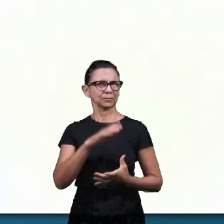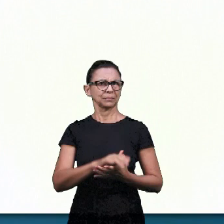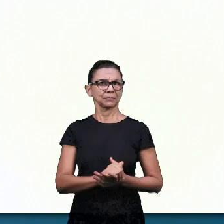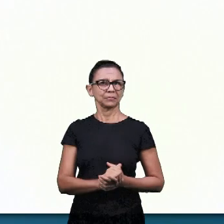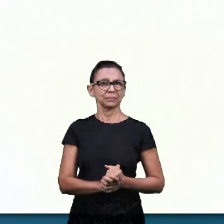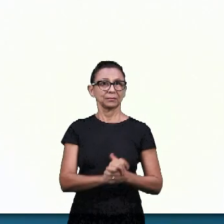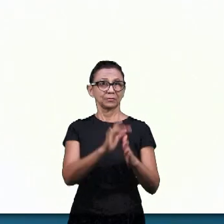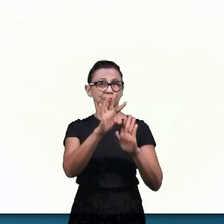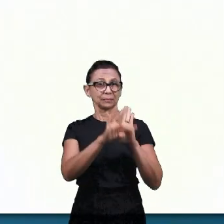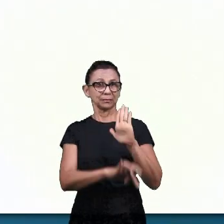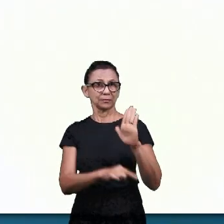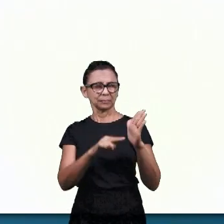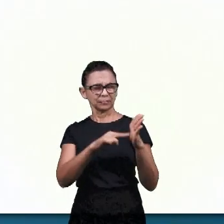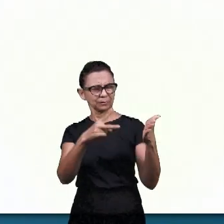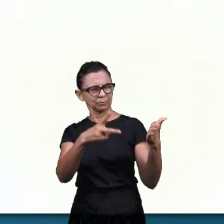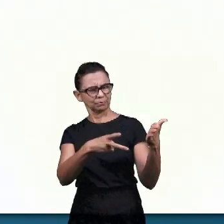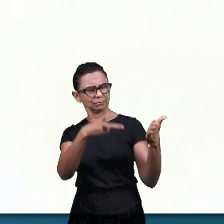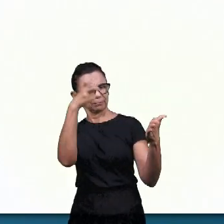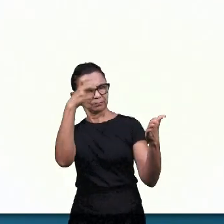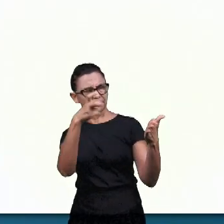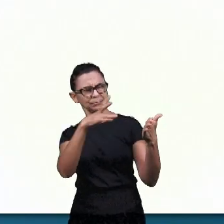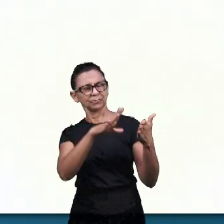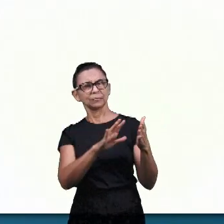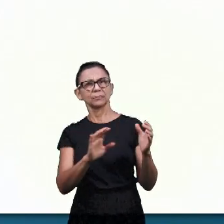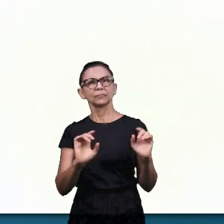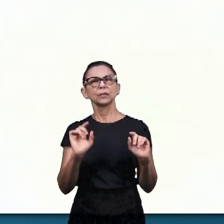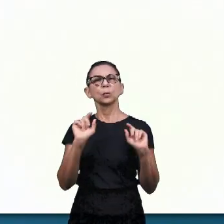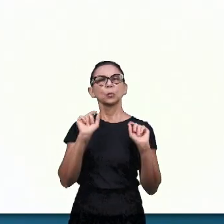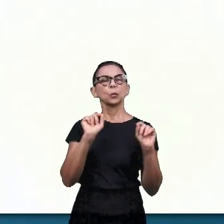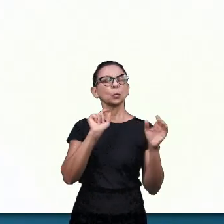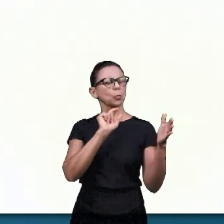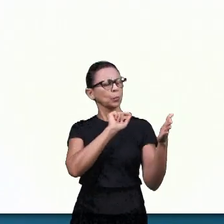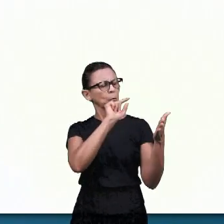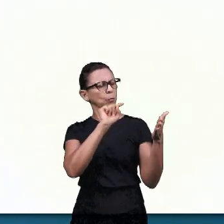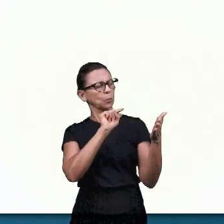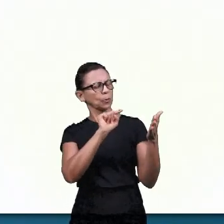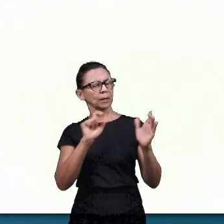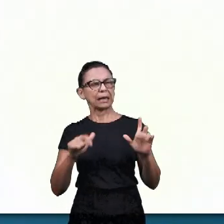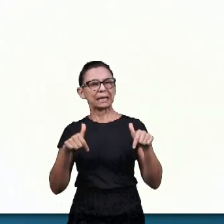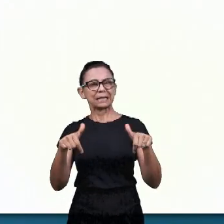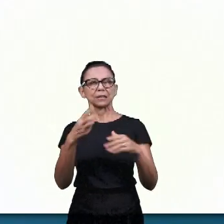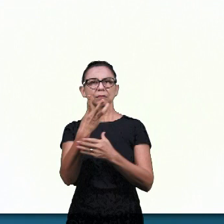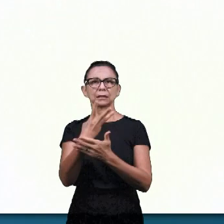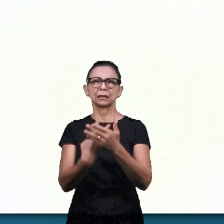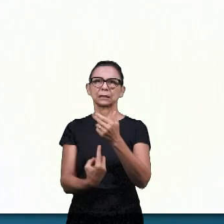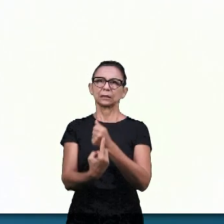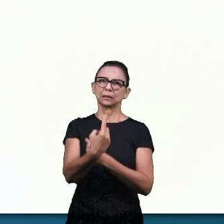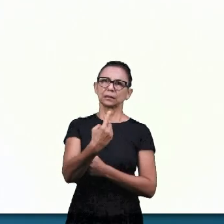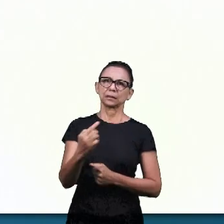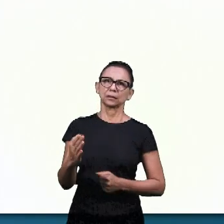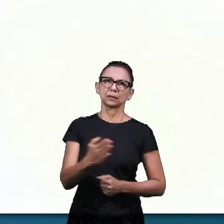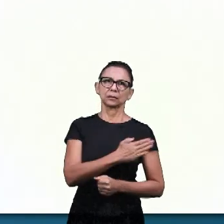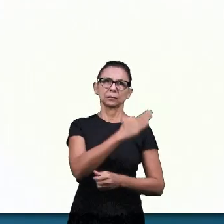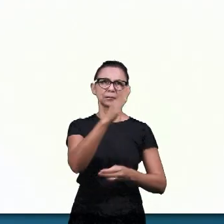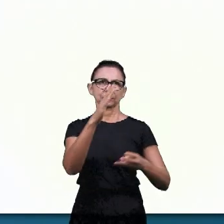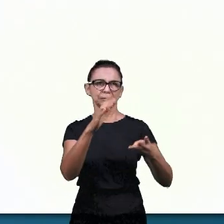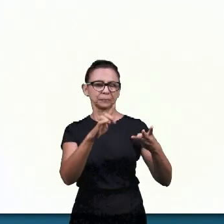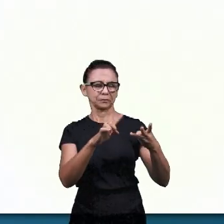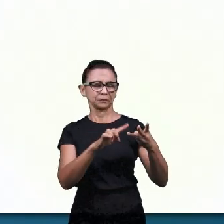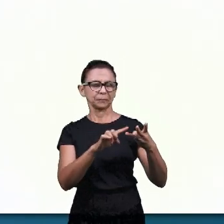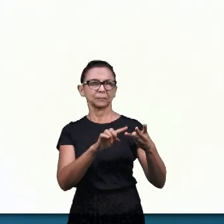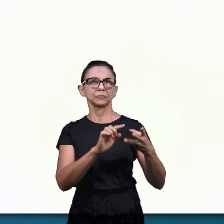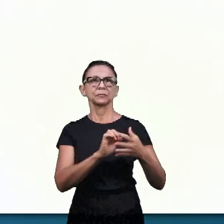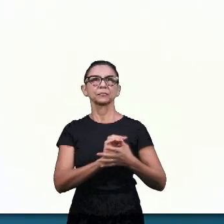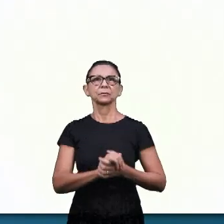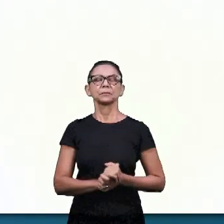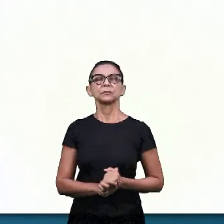Vous allez mettre en évidence dans ce texte l'opération de la Trinité. Troisième question pour la prochaine école biblique dominicale. Dans